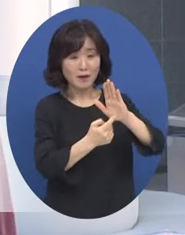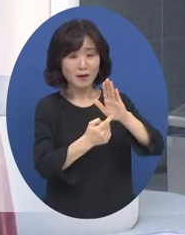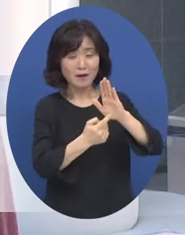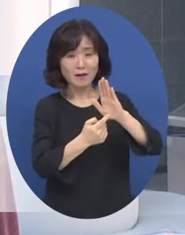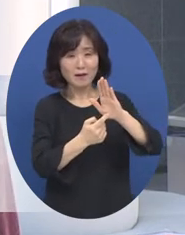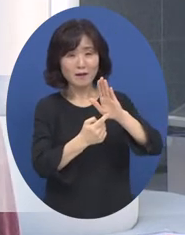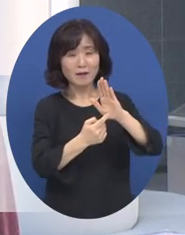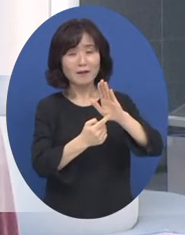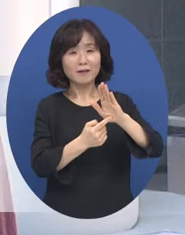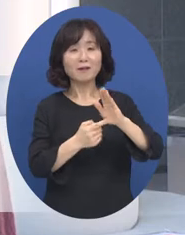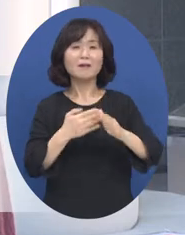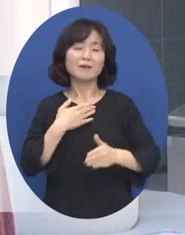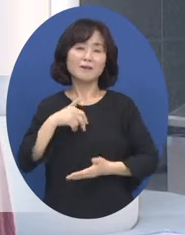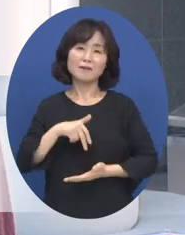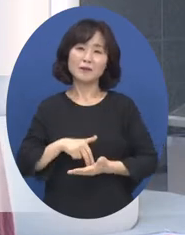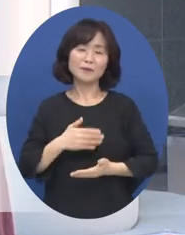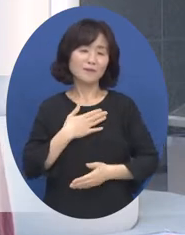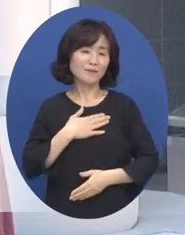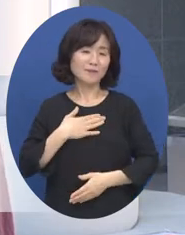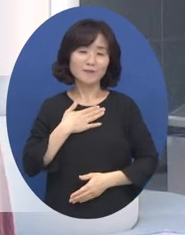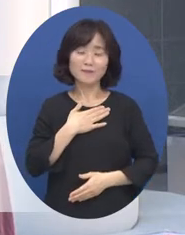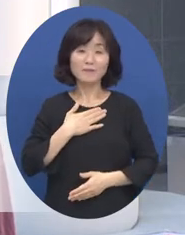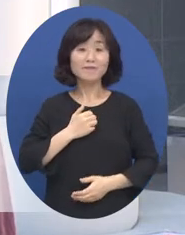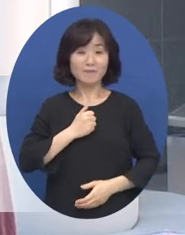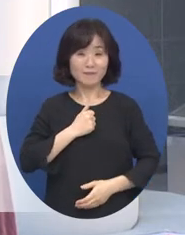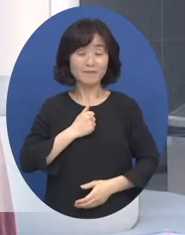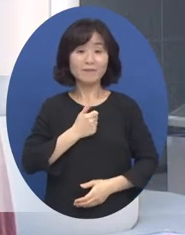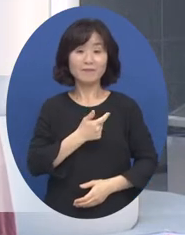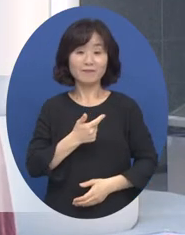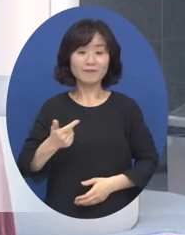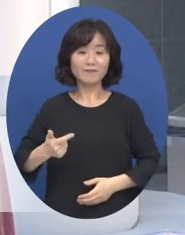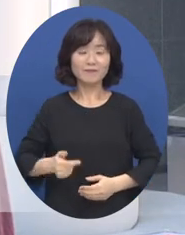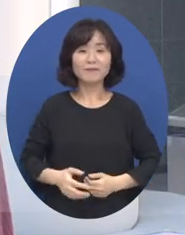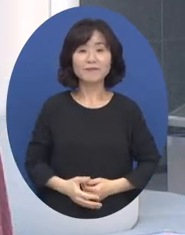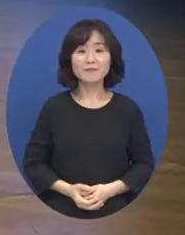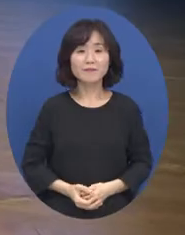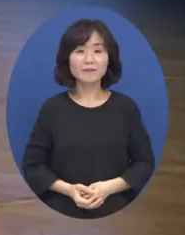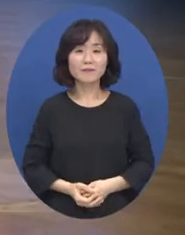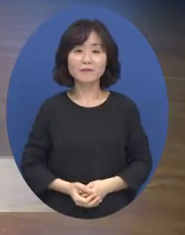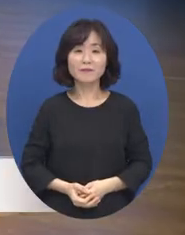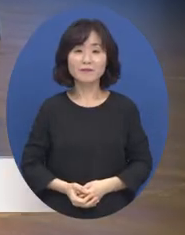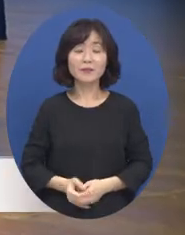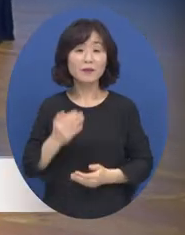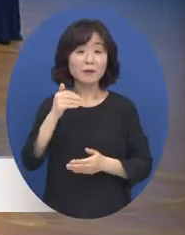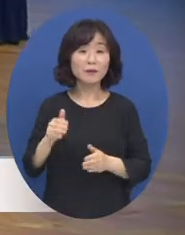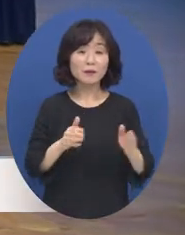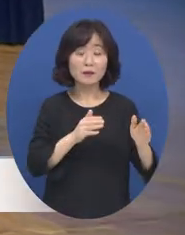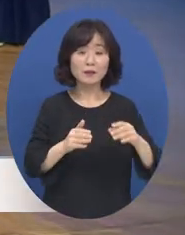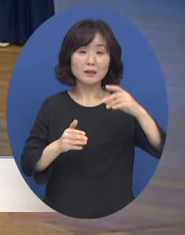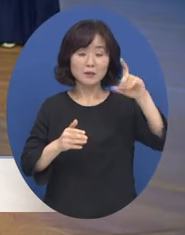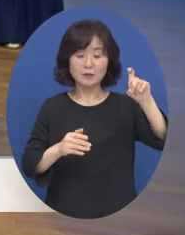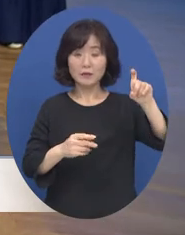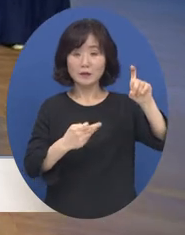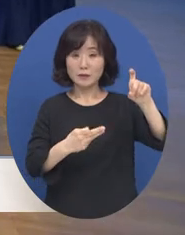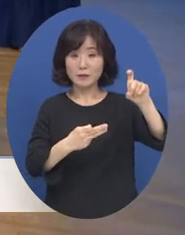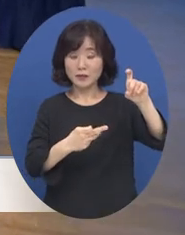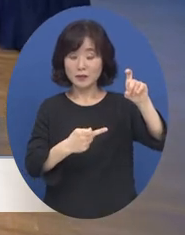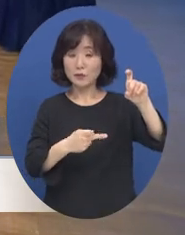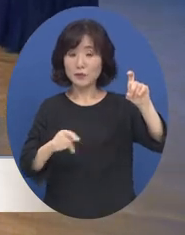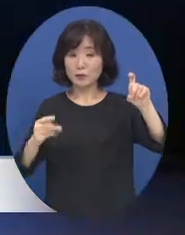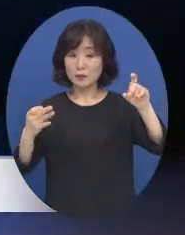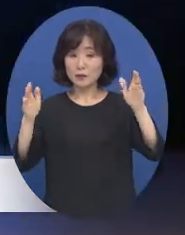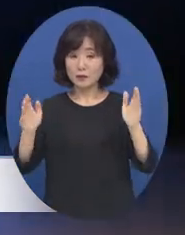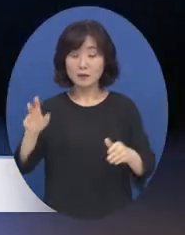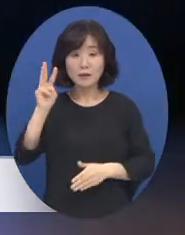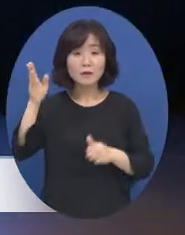시게 됨을 문화재로서 뿌듯하고 많은 자긍심을 느낍니다. 경기도가 지난 12일부터